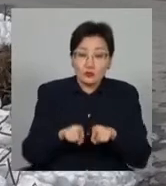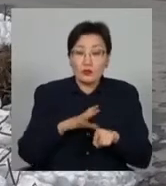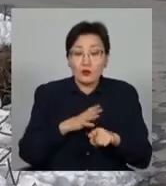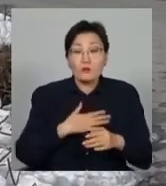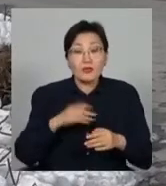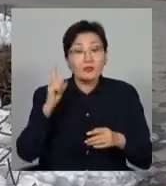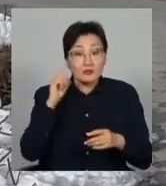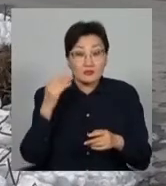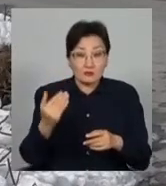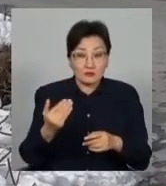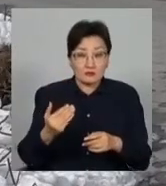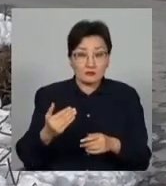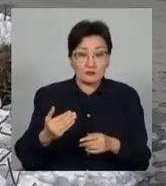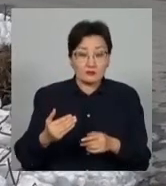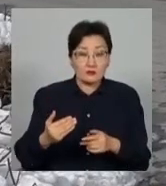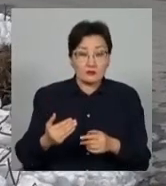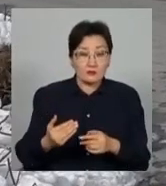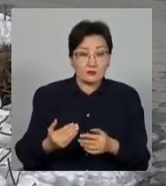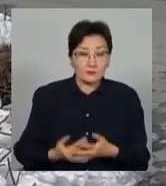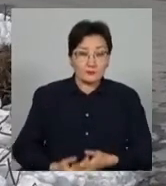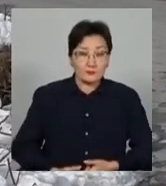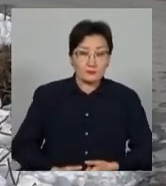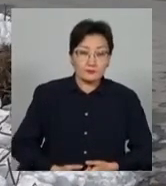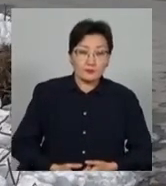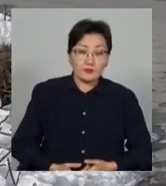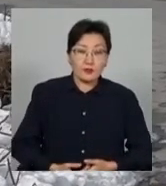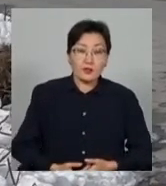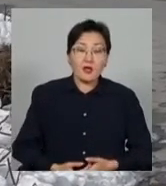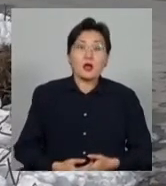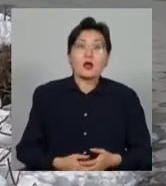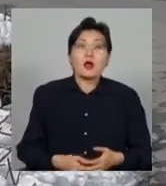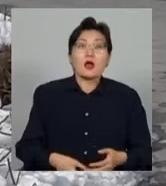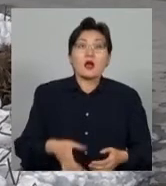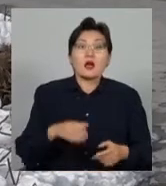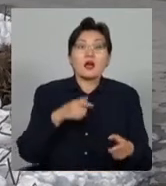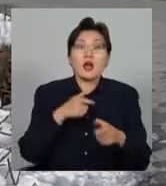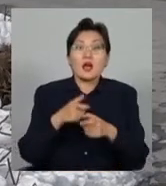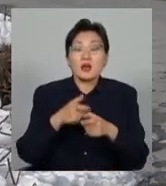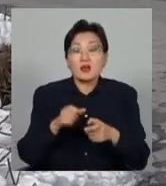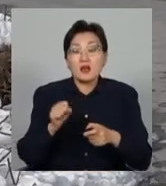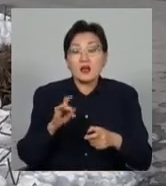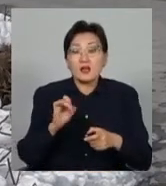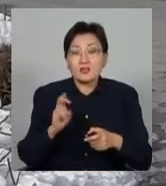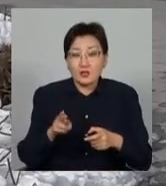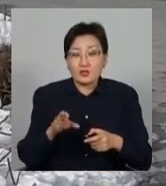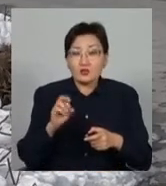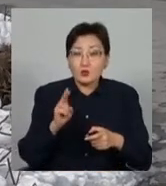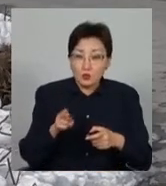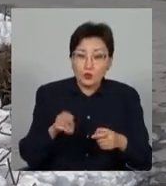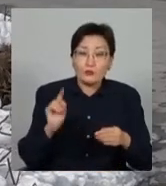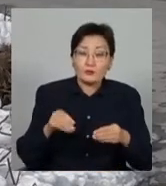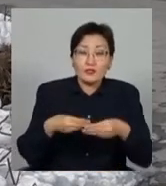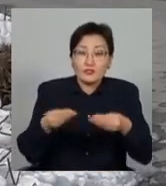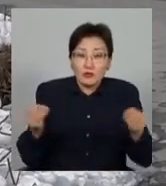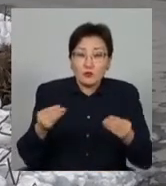мен естідім мына жақта бір арақ таратты, там сок таратып жүргенін, соның ішіне бірінке қосып берді